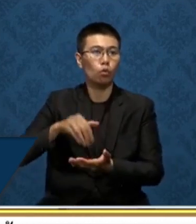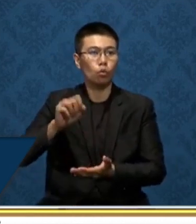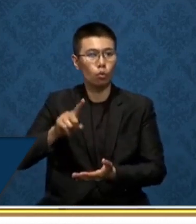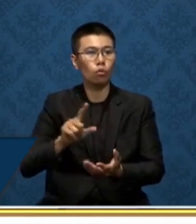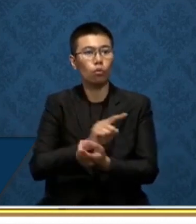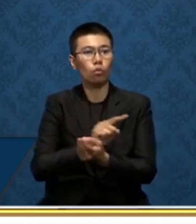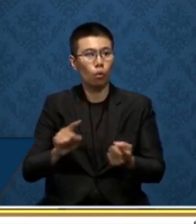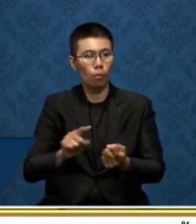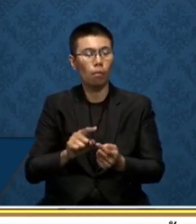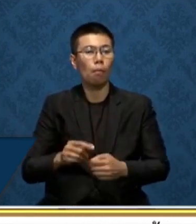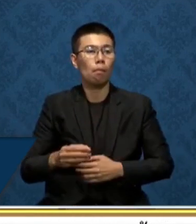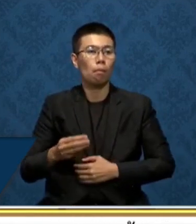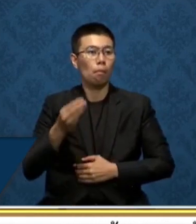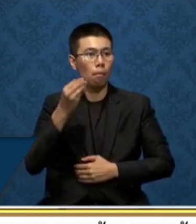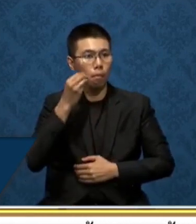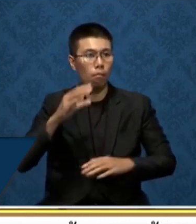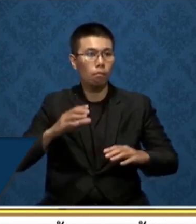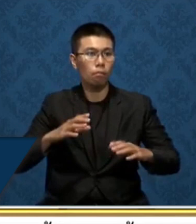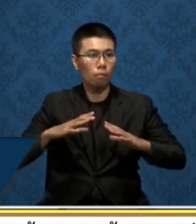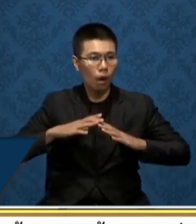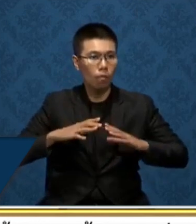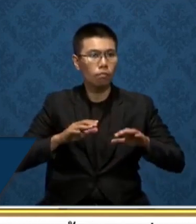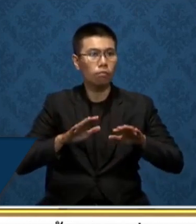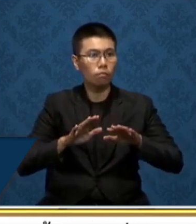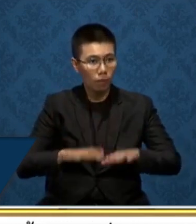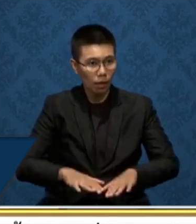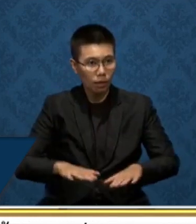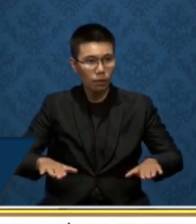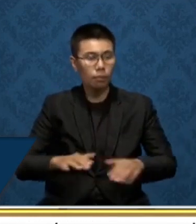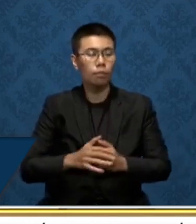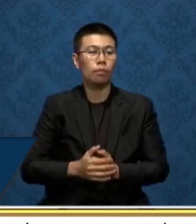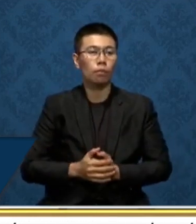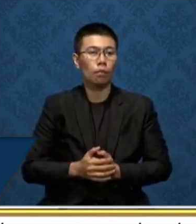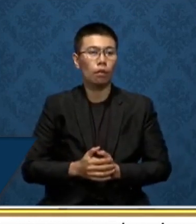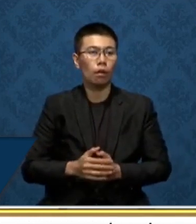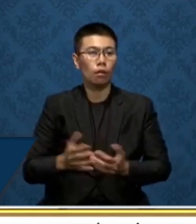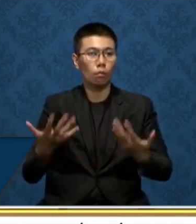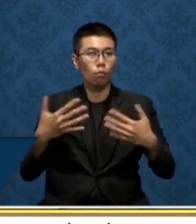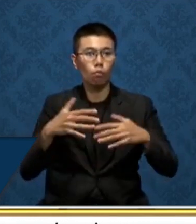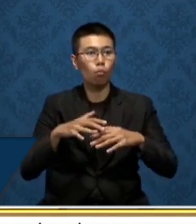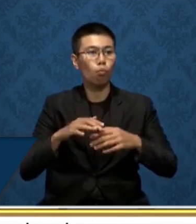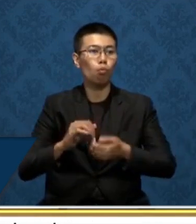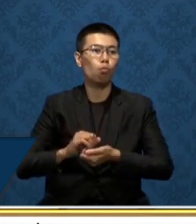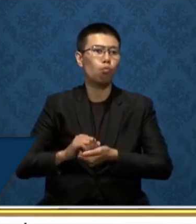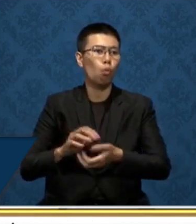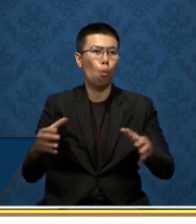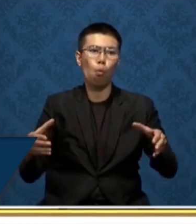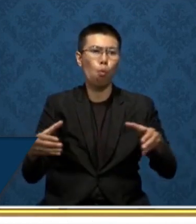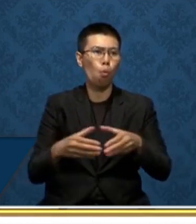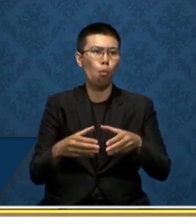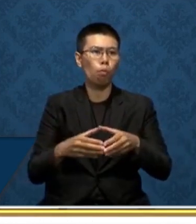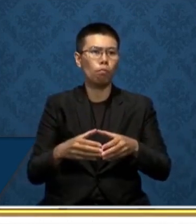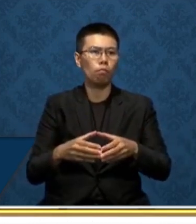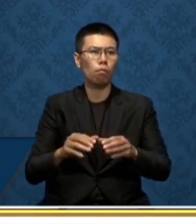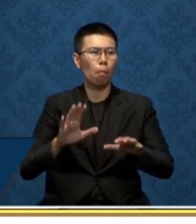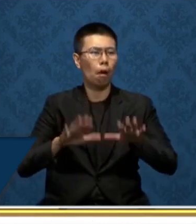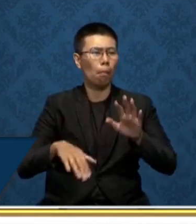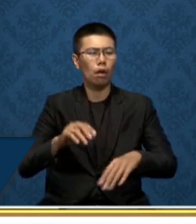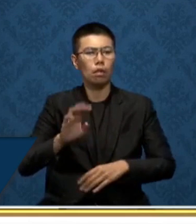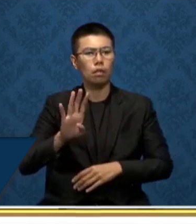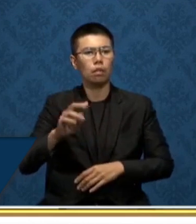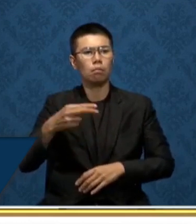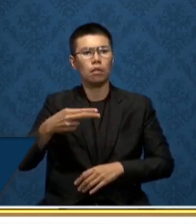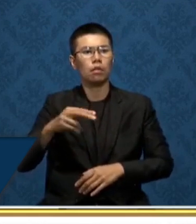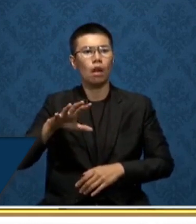บ้านพักเด็กนะครับรวมเคสต่างๆเหล่านี้รวมกันนะครับน่าจะไม่เกิน 45,000